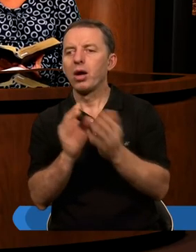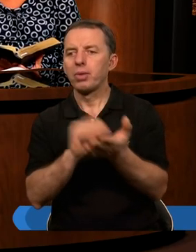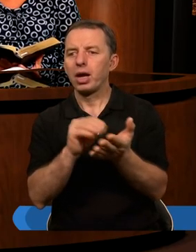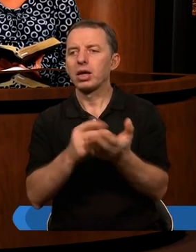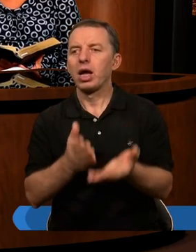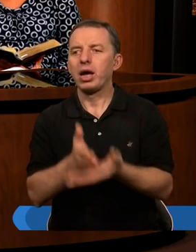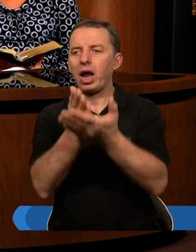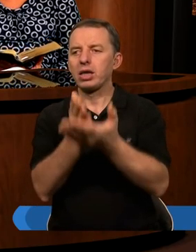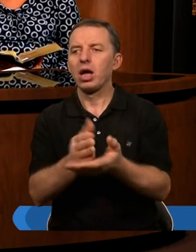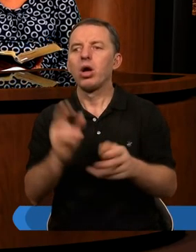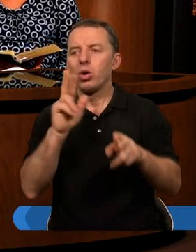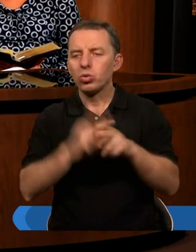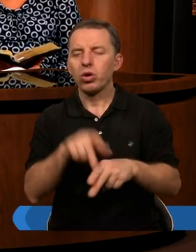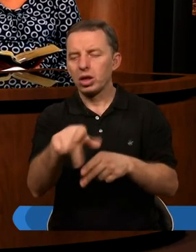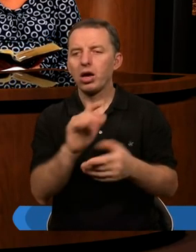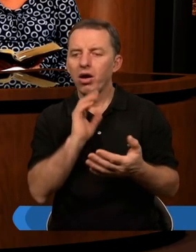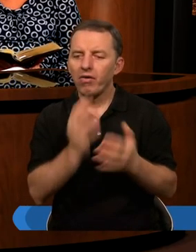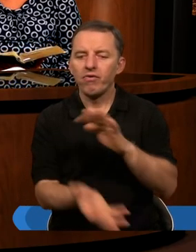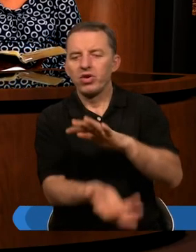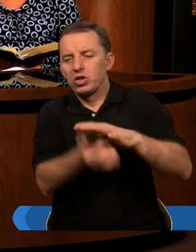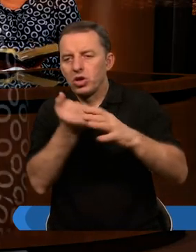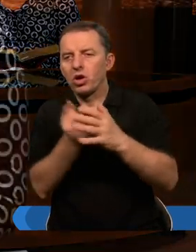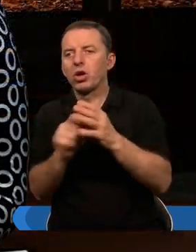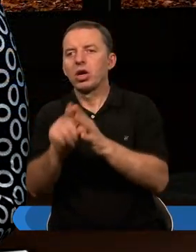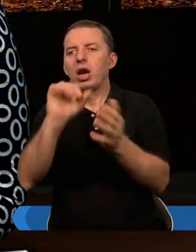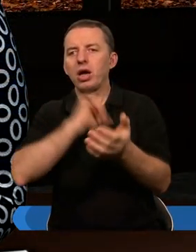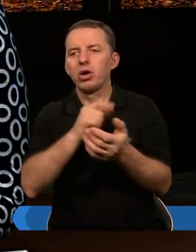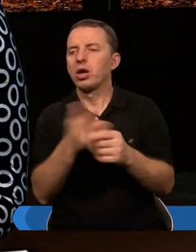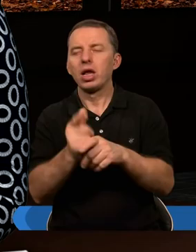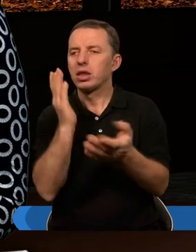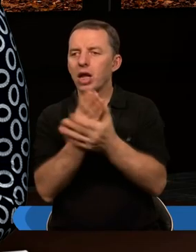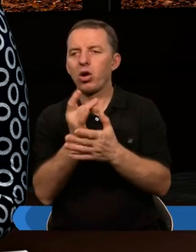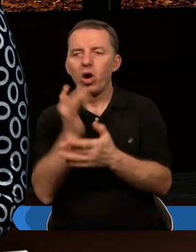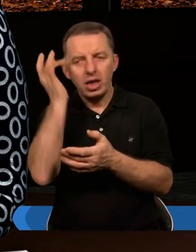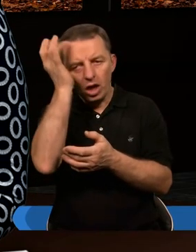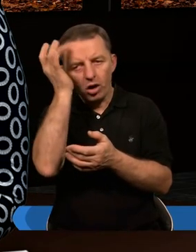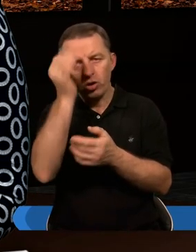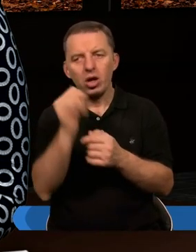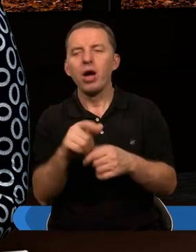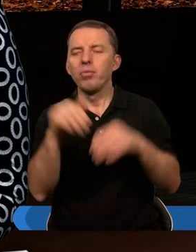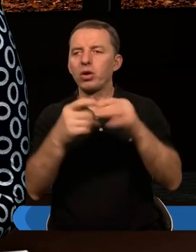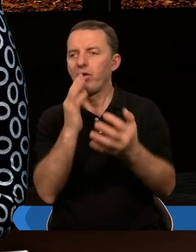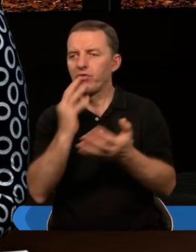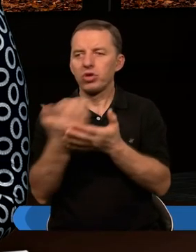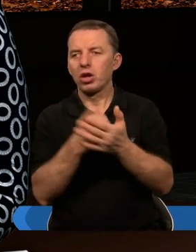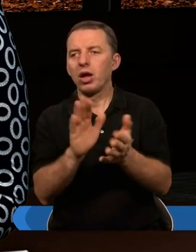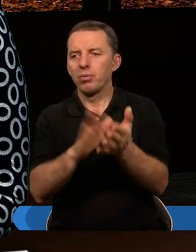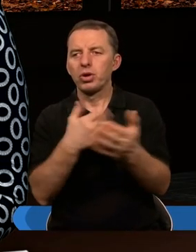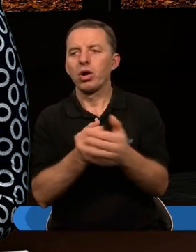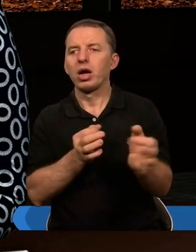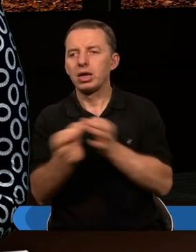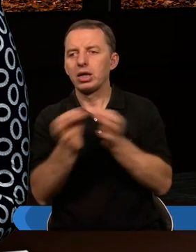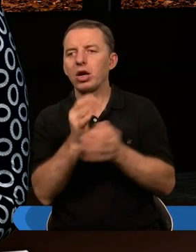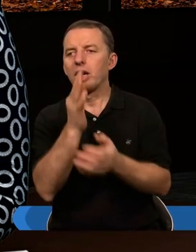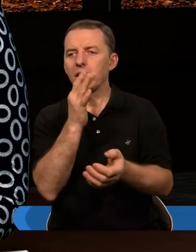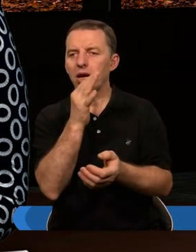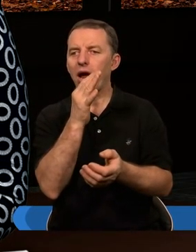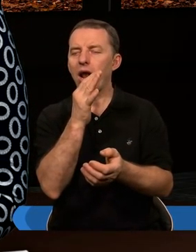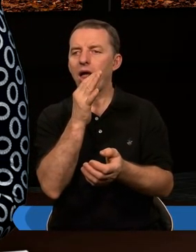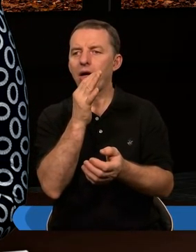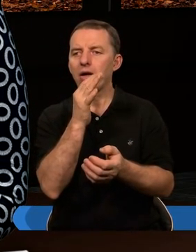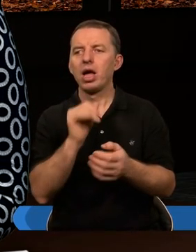radach dla nas, co mamy z tego wyciągnąć dla siebie, żeby to nie była tylko teoria. Ale możemy też wziąć przykład z historii Izraela.